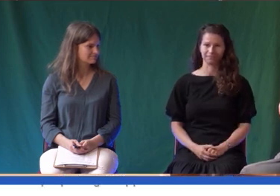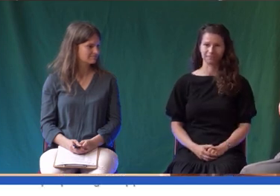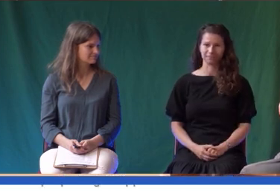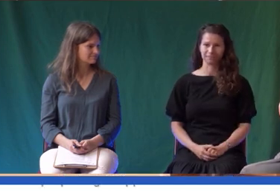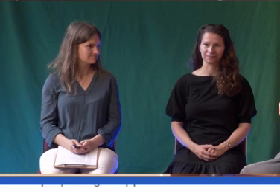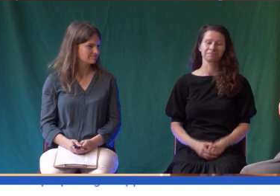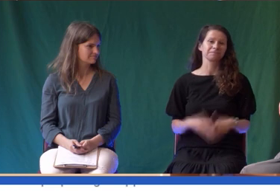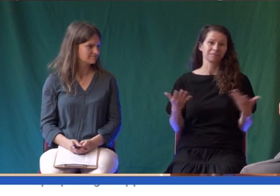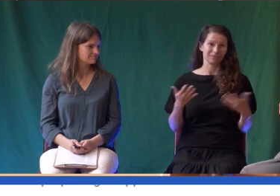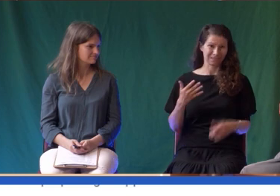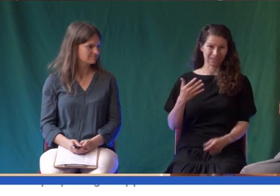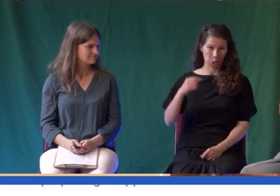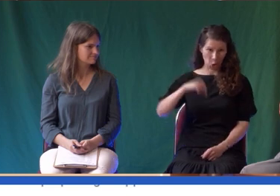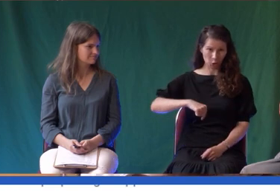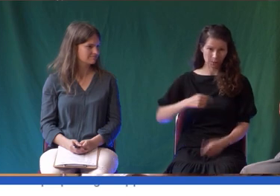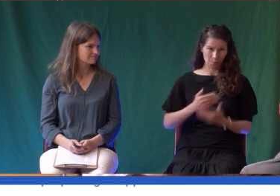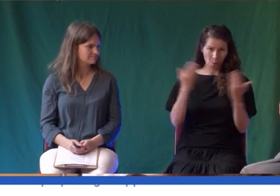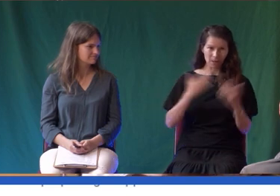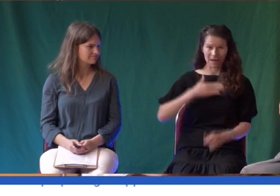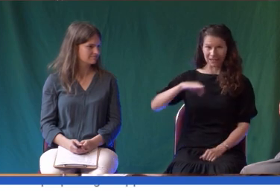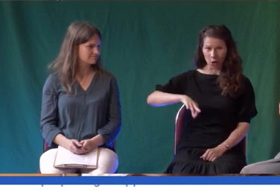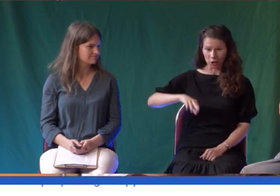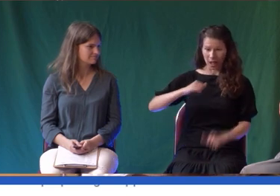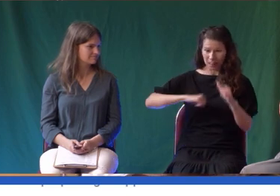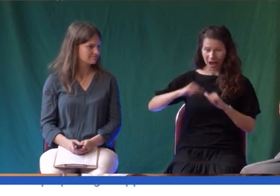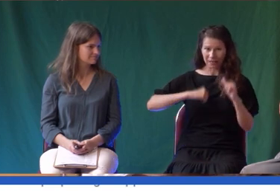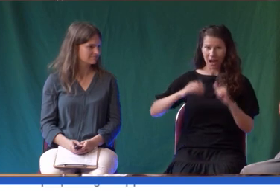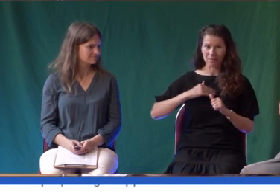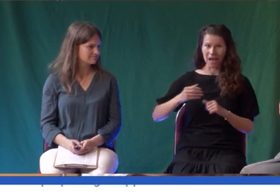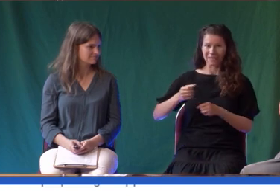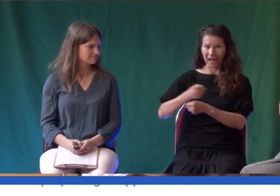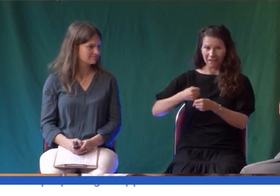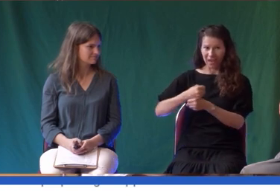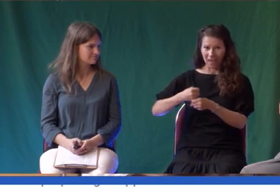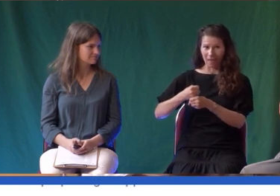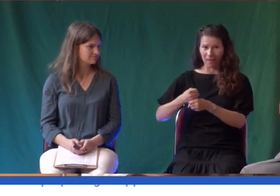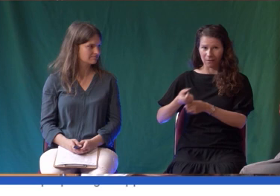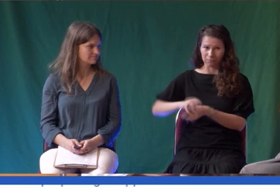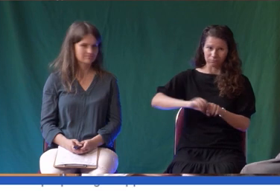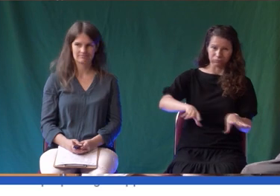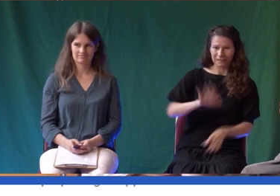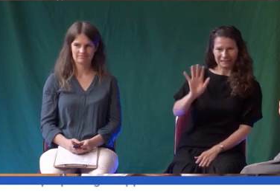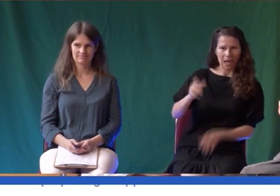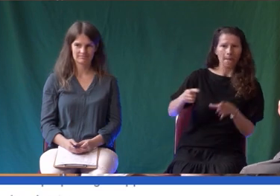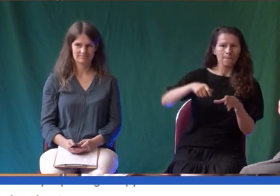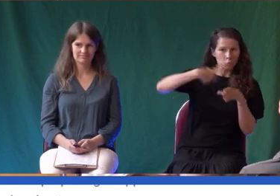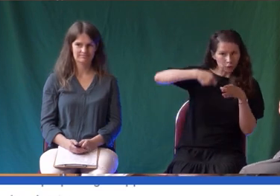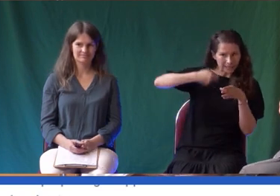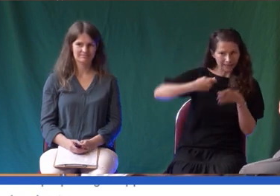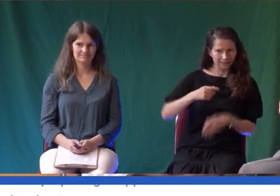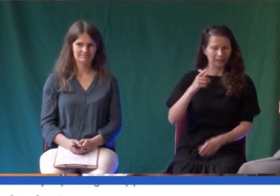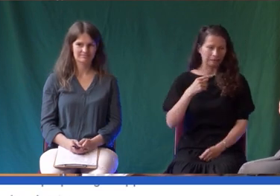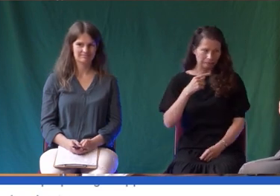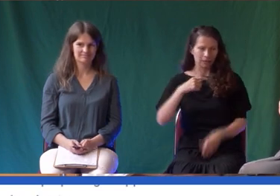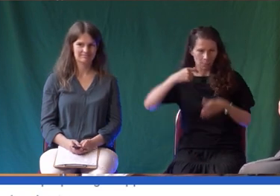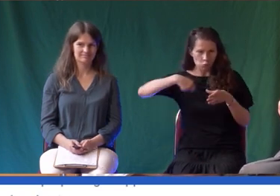ähm meine Tochter hat heute morgen leider meinen Kaffee umgekippt ähm das Müsli das Müsli umgekehrt